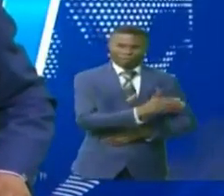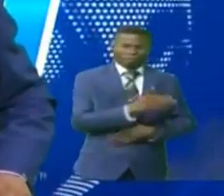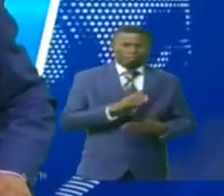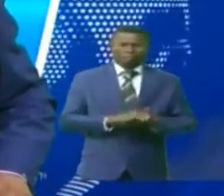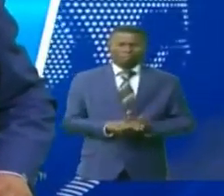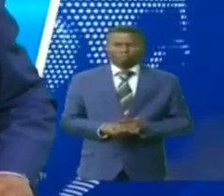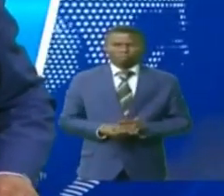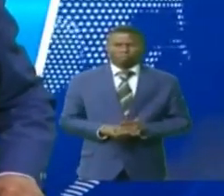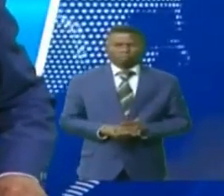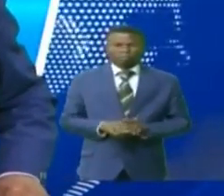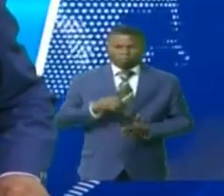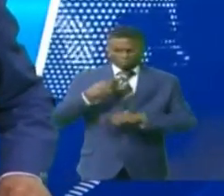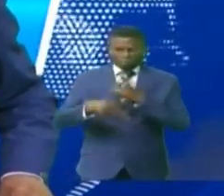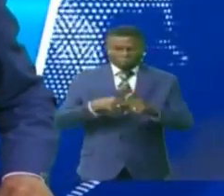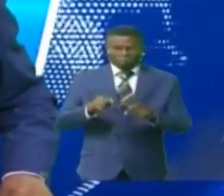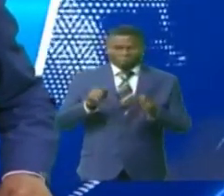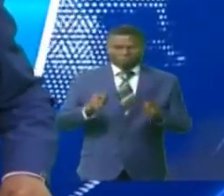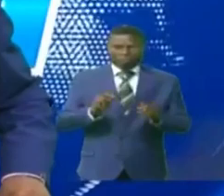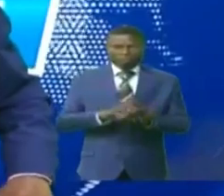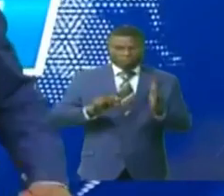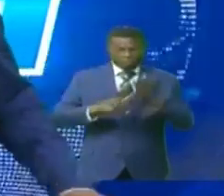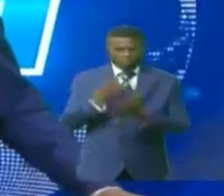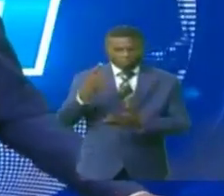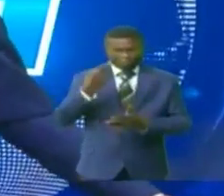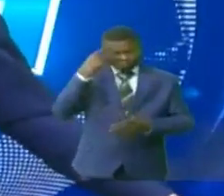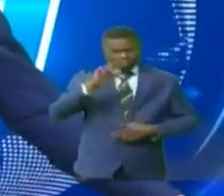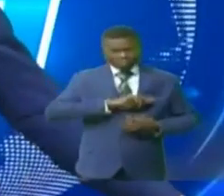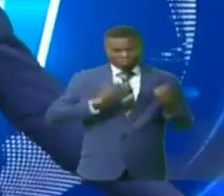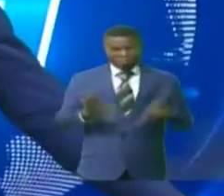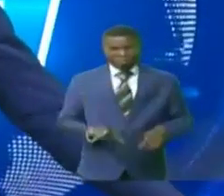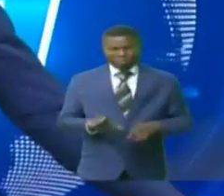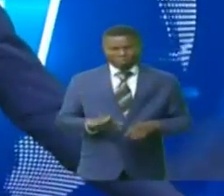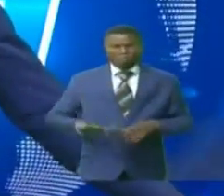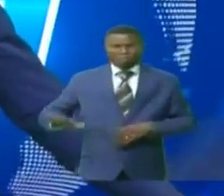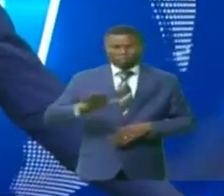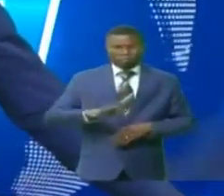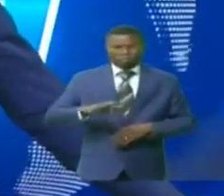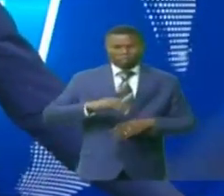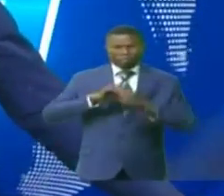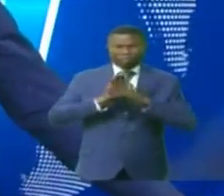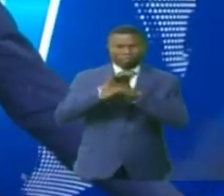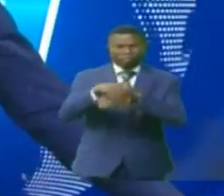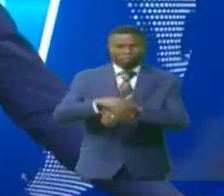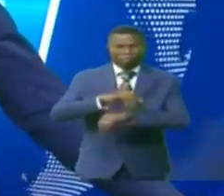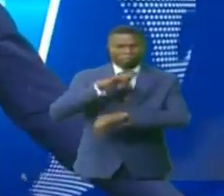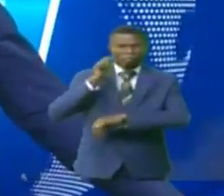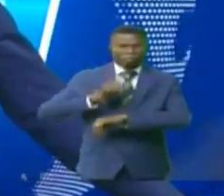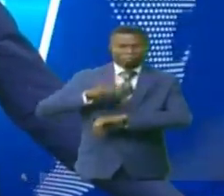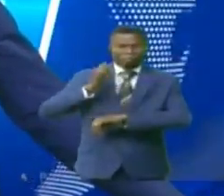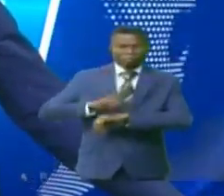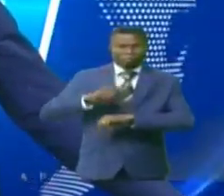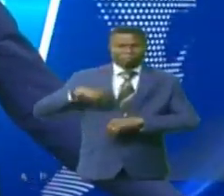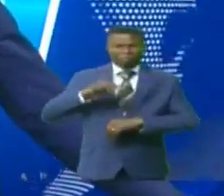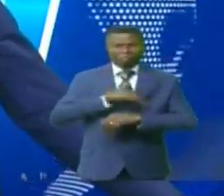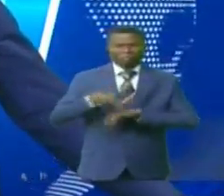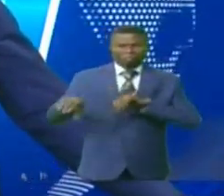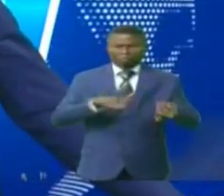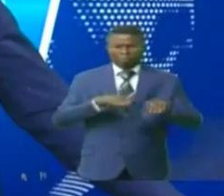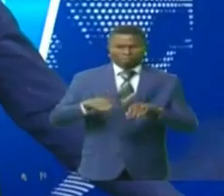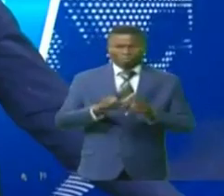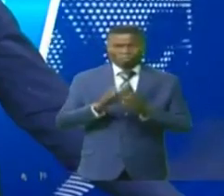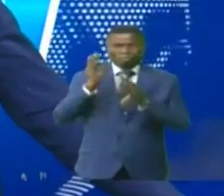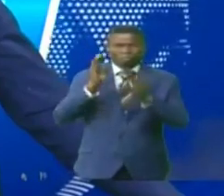titre annoncé à l'ouverture de ces journaux, c'est une première pour la RDC. Le pays va siéger pour la première fois en tant que membre actif à l'Assemblée